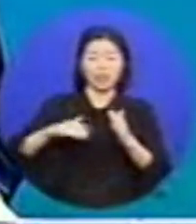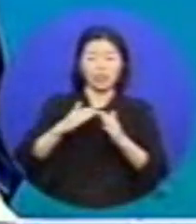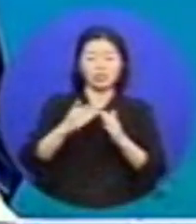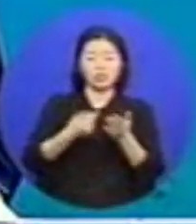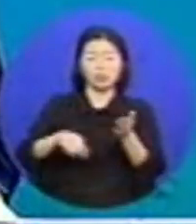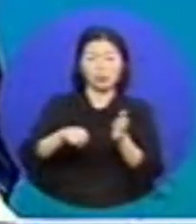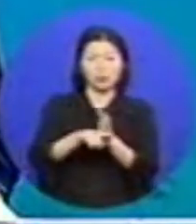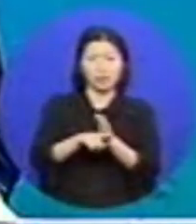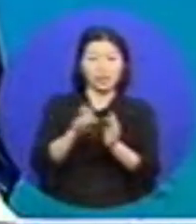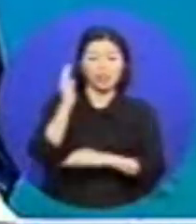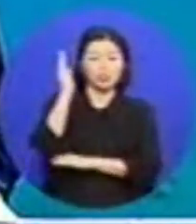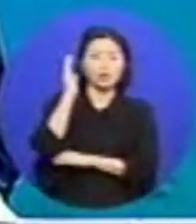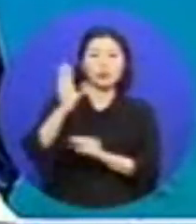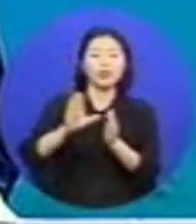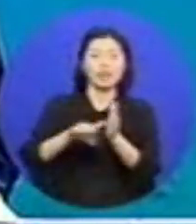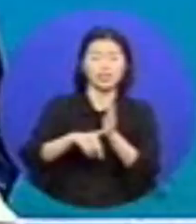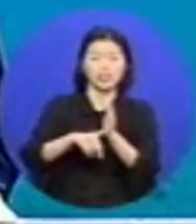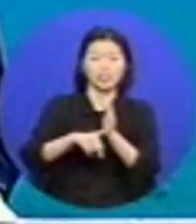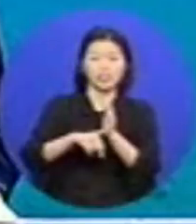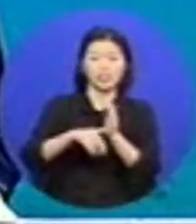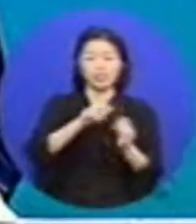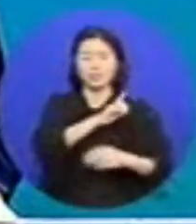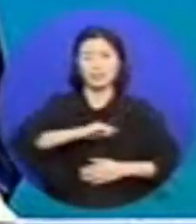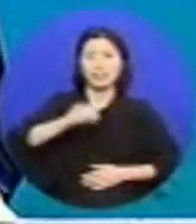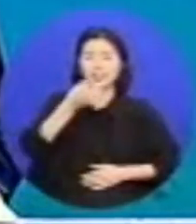힘들어요. 혹시 우리 딸들 중에 누가